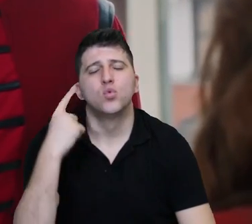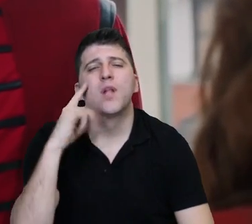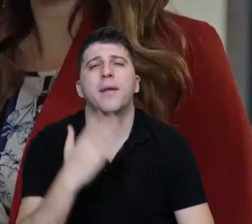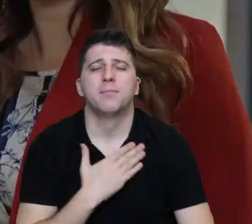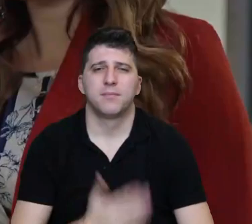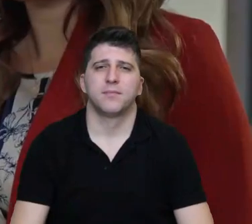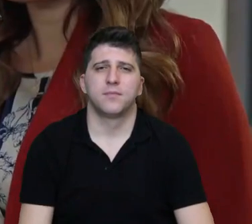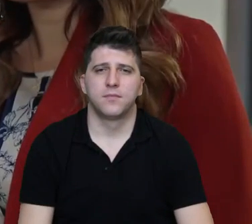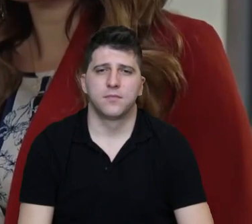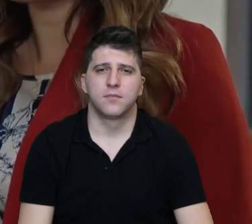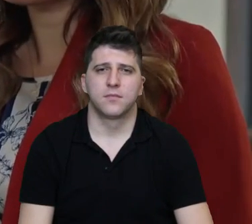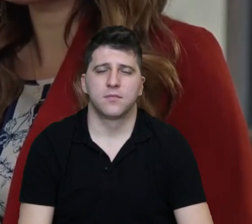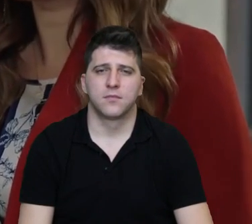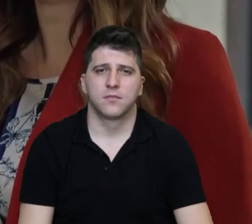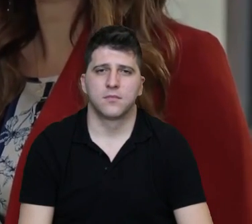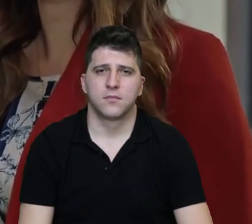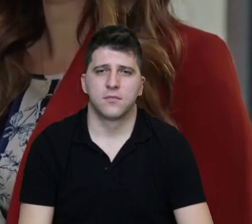düşünemedik.